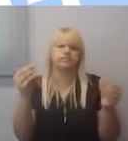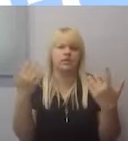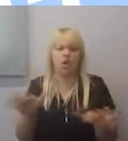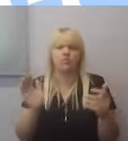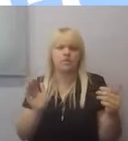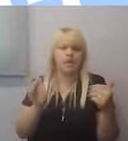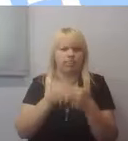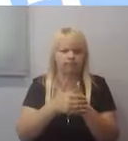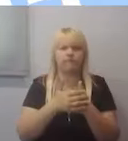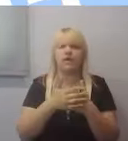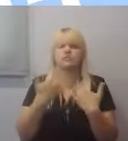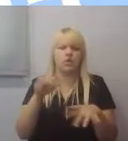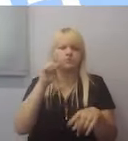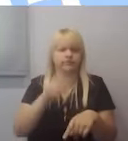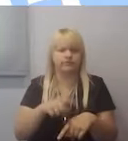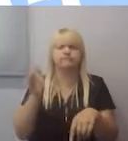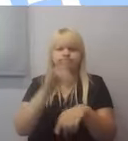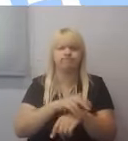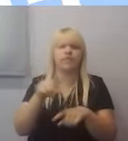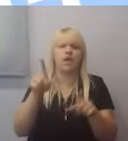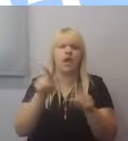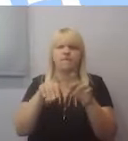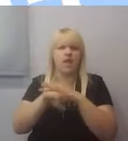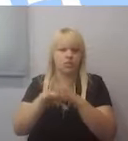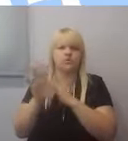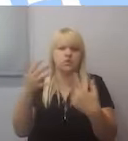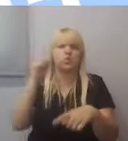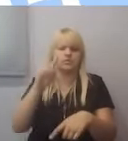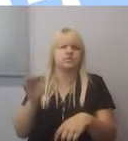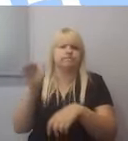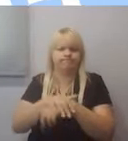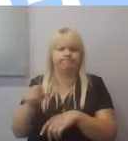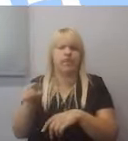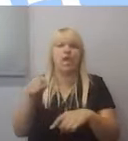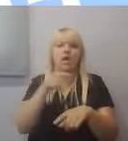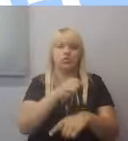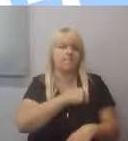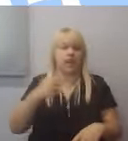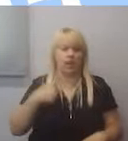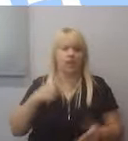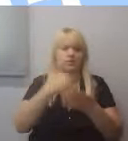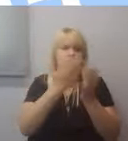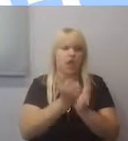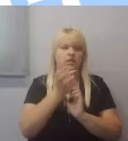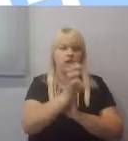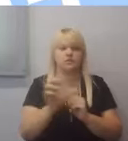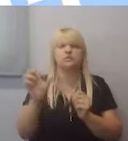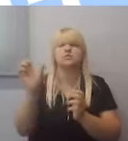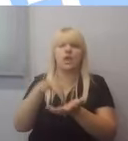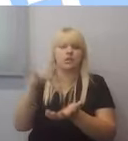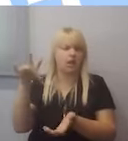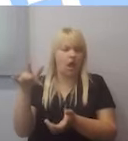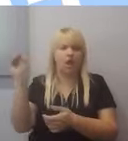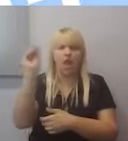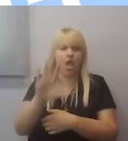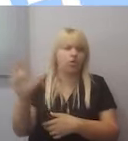par par evakuāciju ja nu tas tas ir tāds tīri militāras sadaļas kuras droši vien tā centrāiropas valstu pašvaldības netika apspriestas bet nu